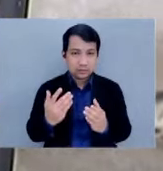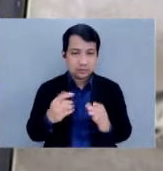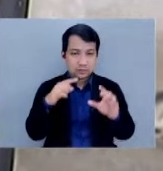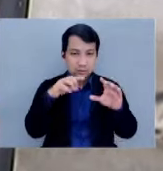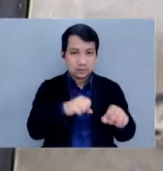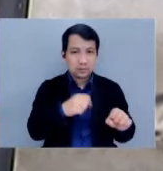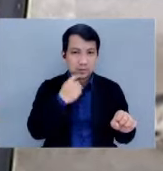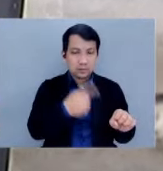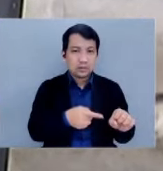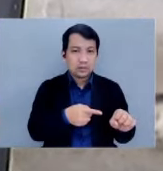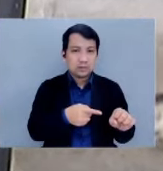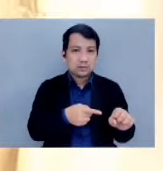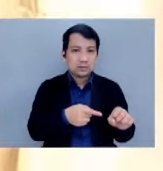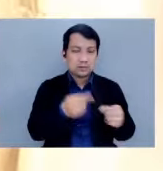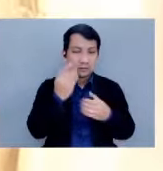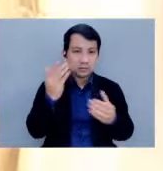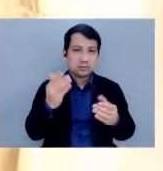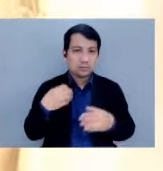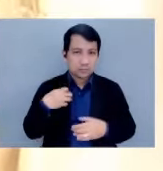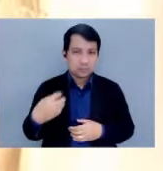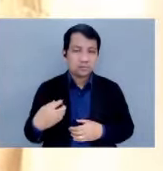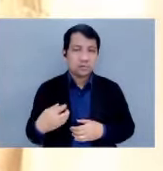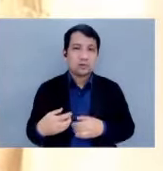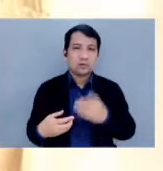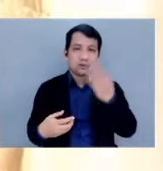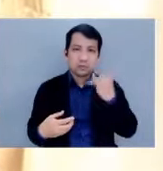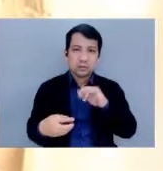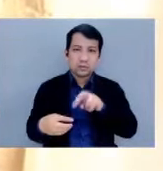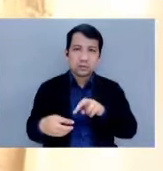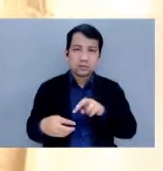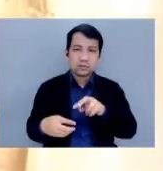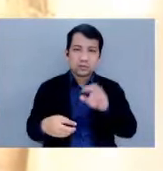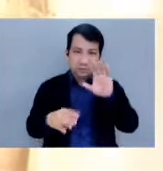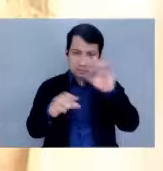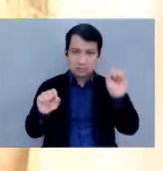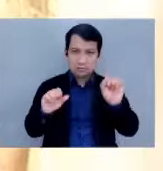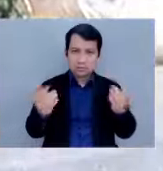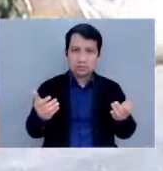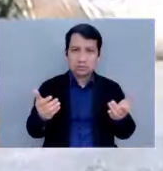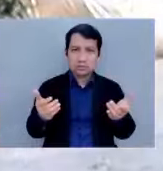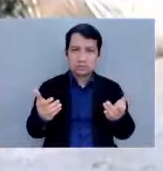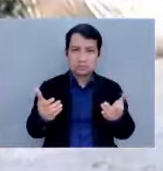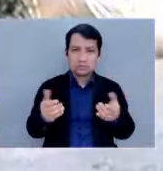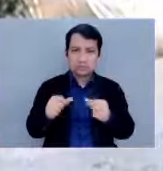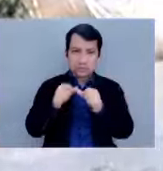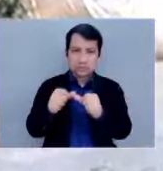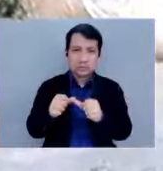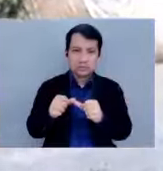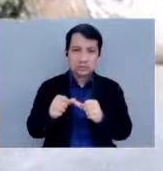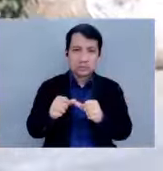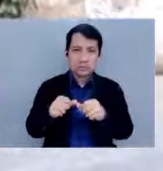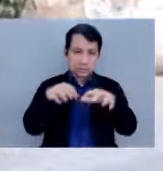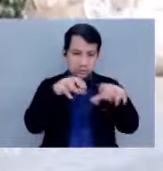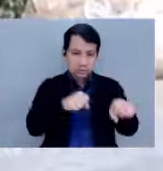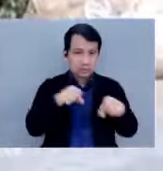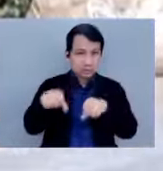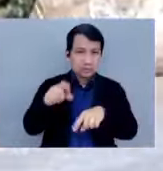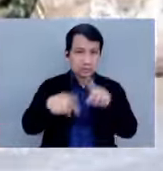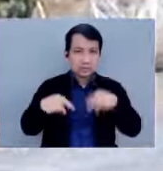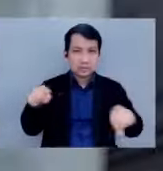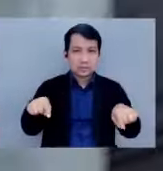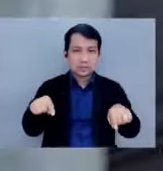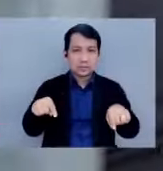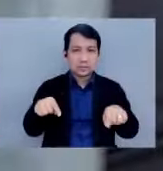nasa kustodiya ng mga pulis. Pero giit ng Pangulo, wala silang sasantuhin sa pagtugis sa iba pang nasa likod nito.